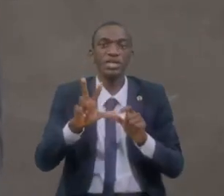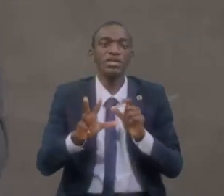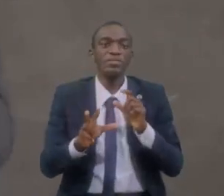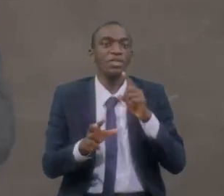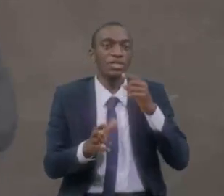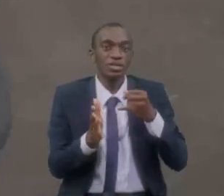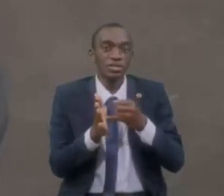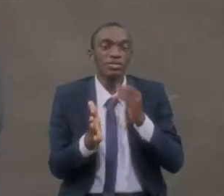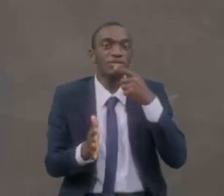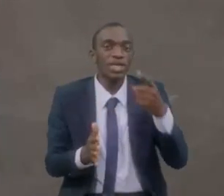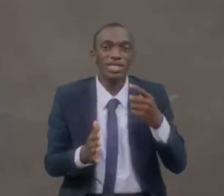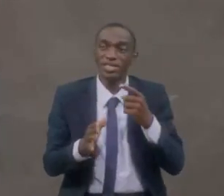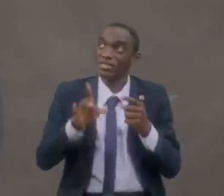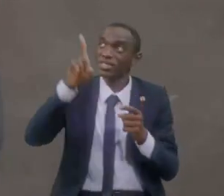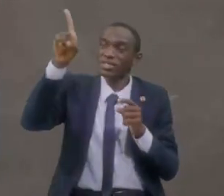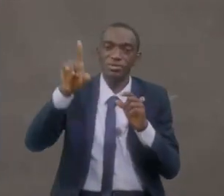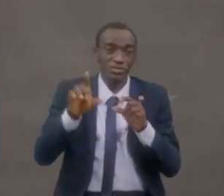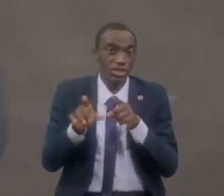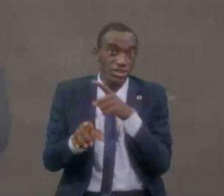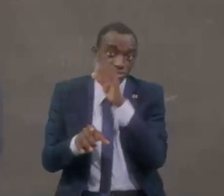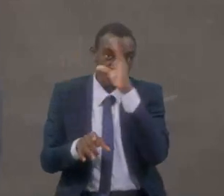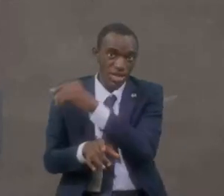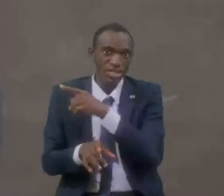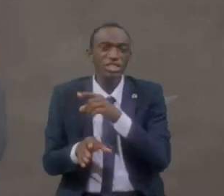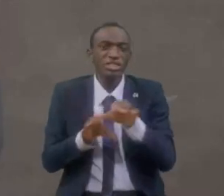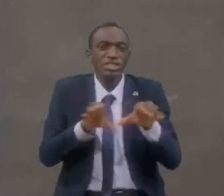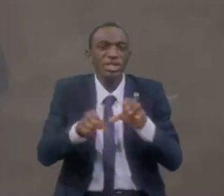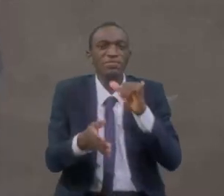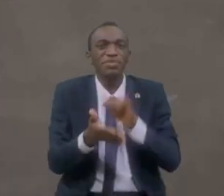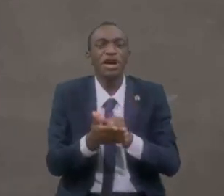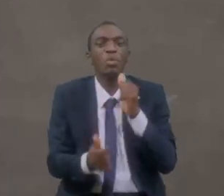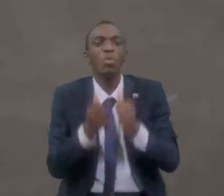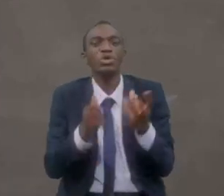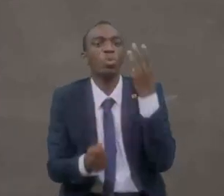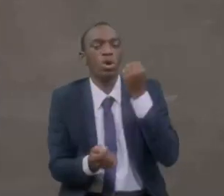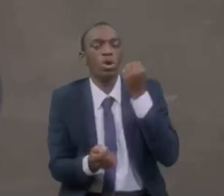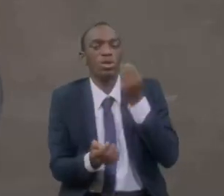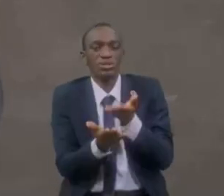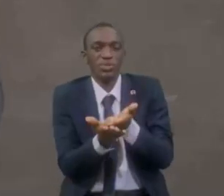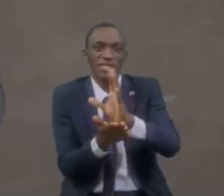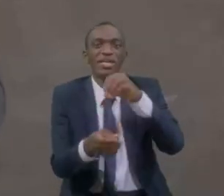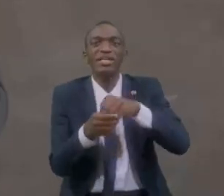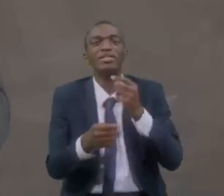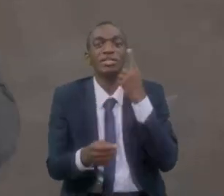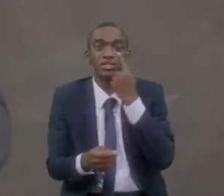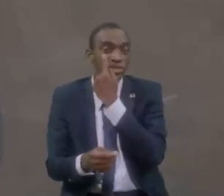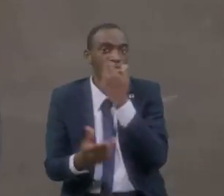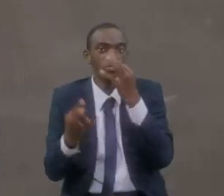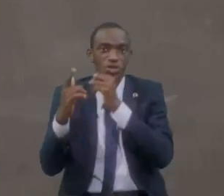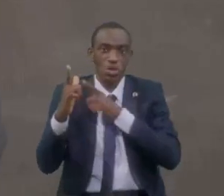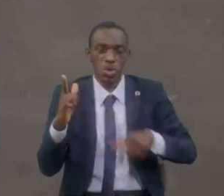il fit ce qui est droit aux yeux de l'Éternel